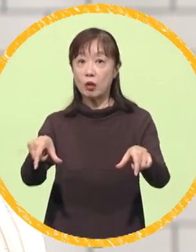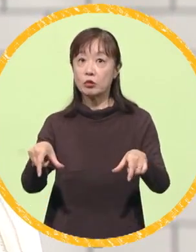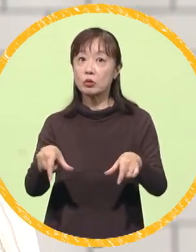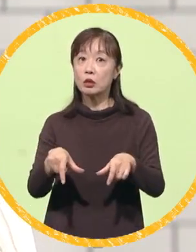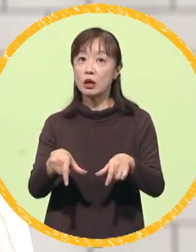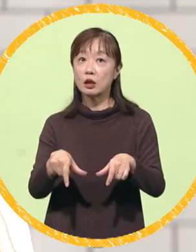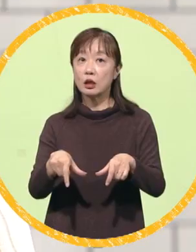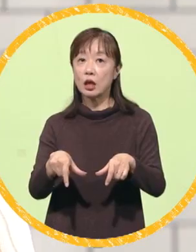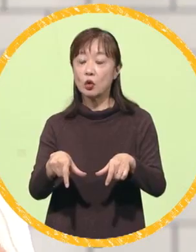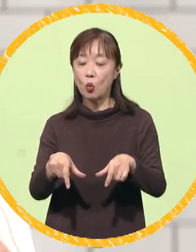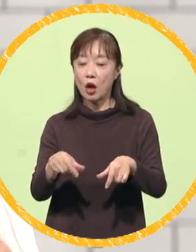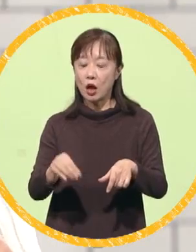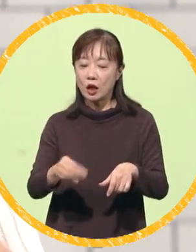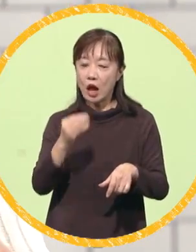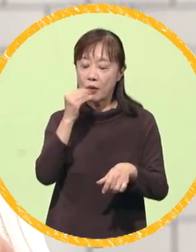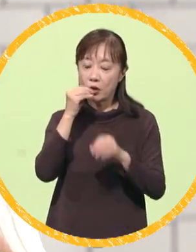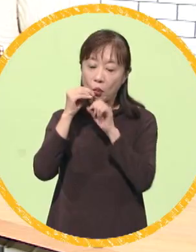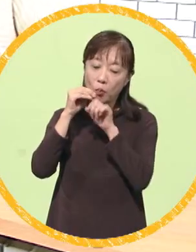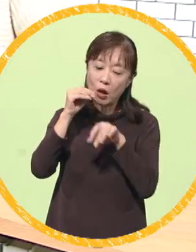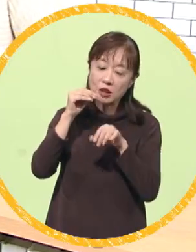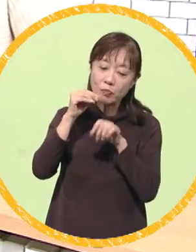パサするのかなと思ったけど、うん、 とろけるね。